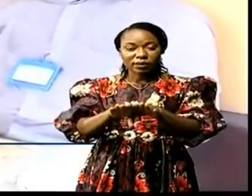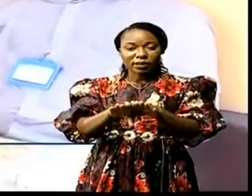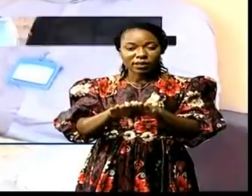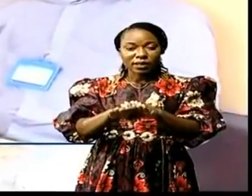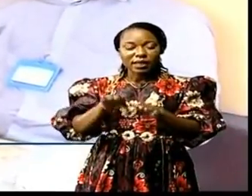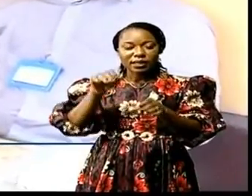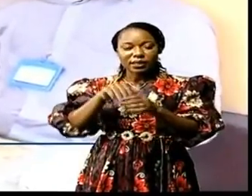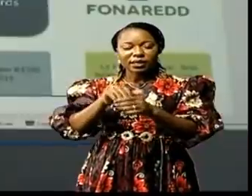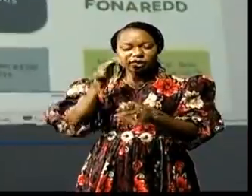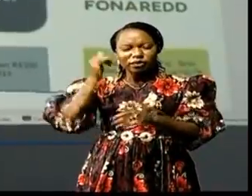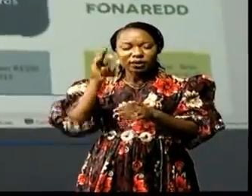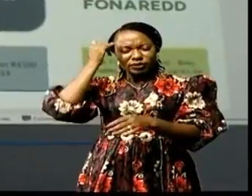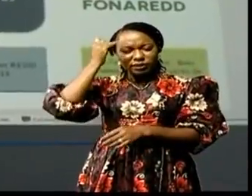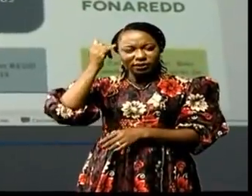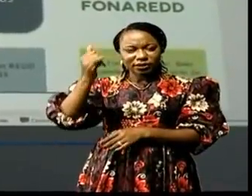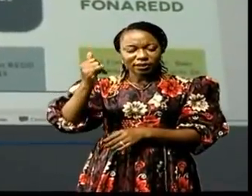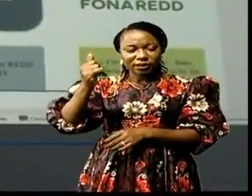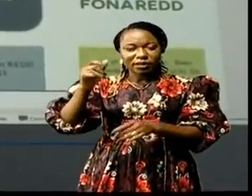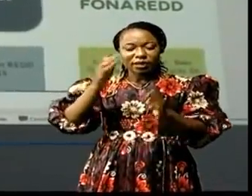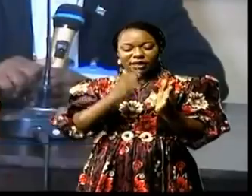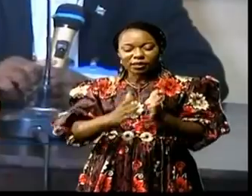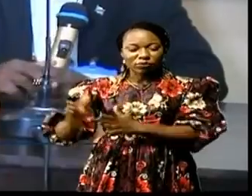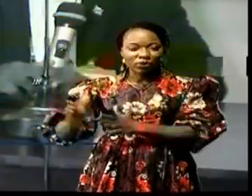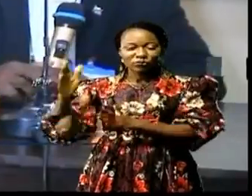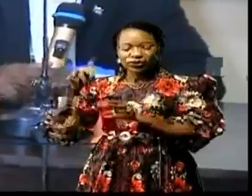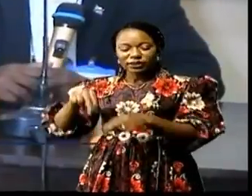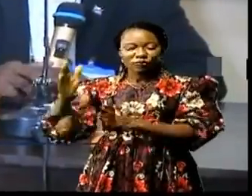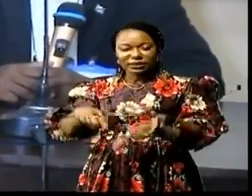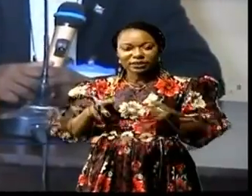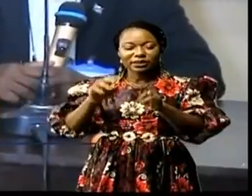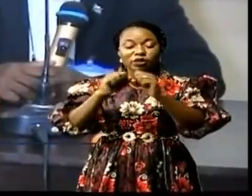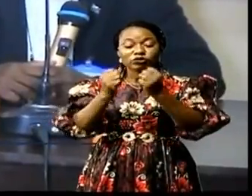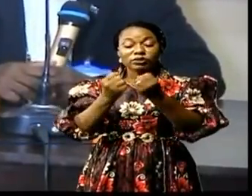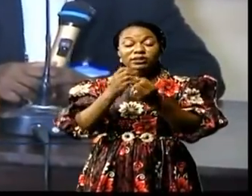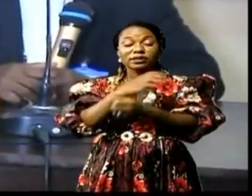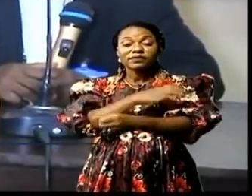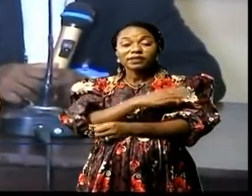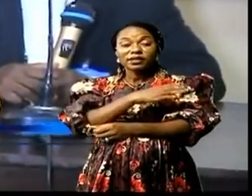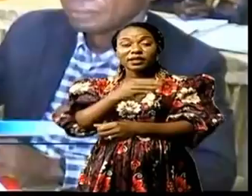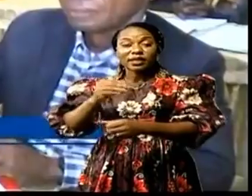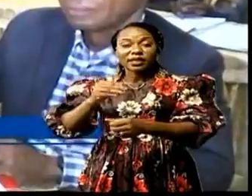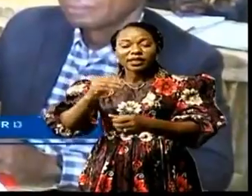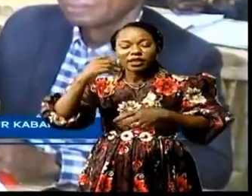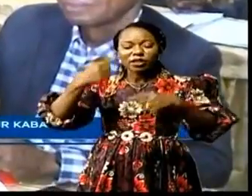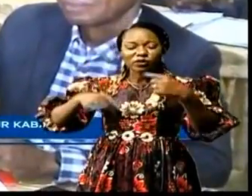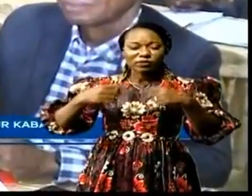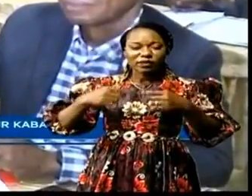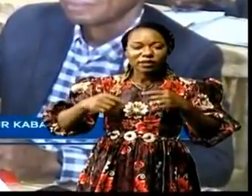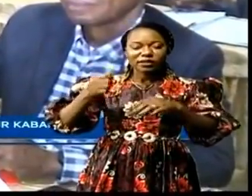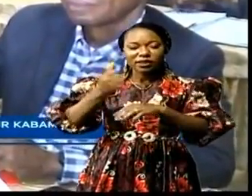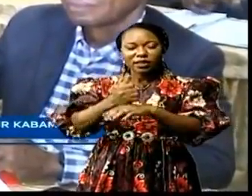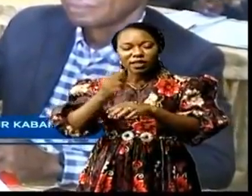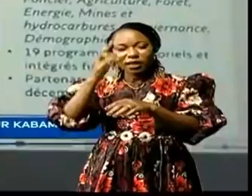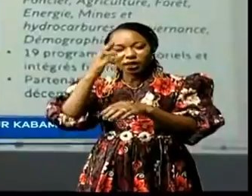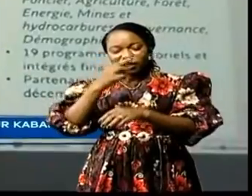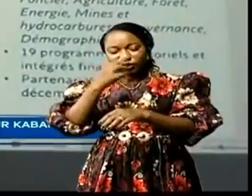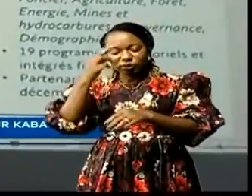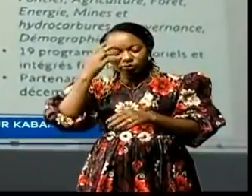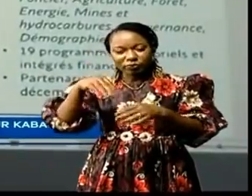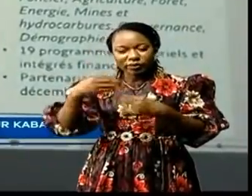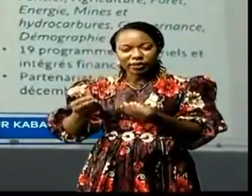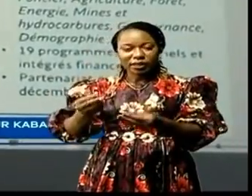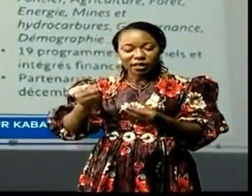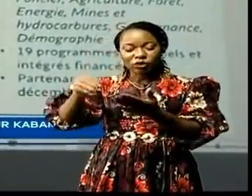des bons auspices, notamment l'élaboration de la stratégie de la société civile et des conférences religieuses pour mettre en œuvre